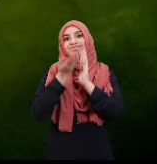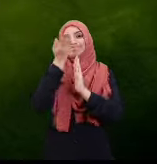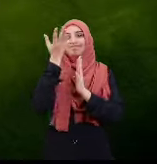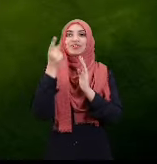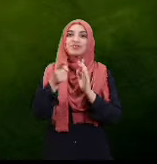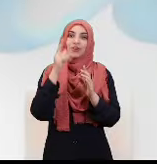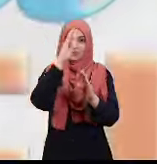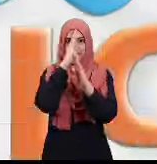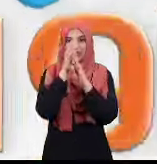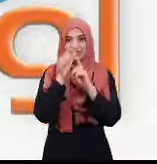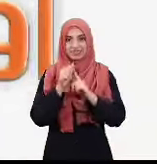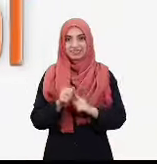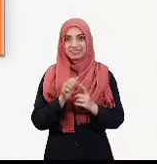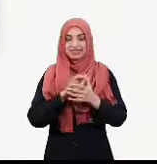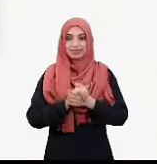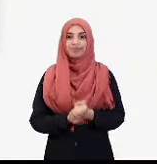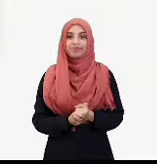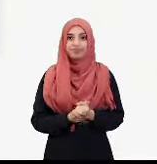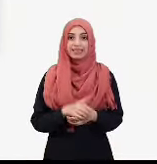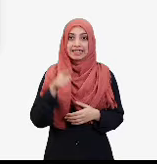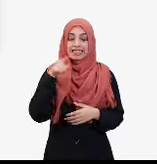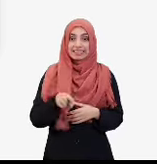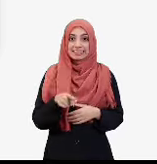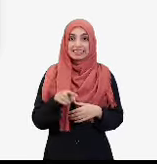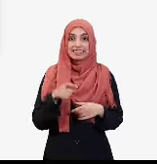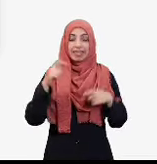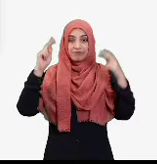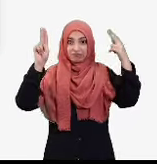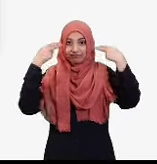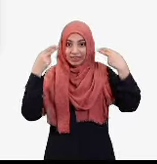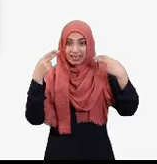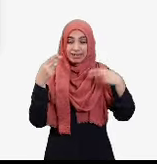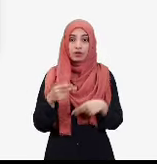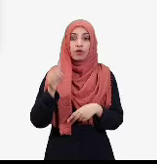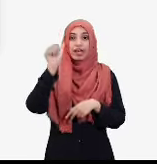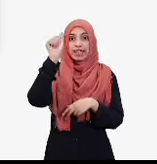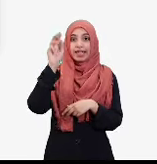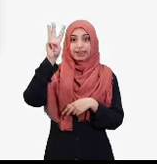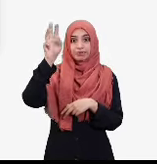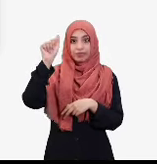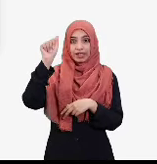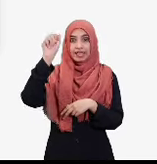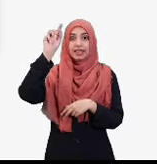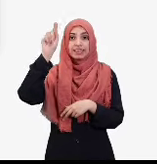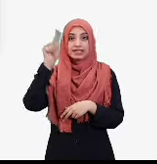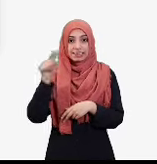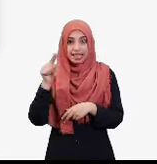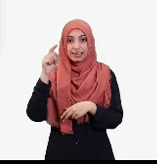ये पैगाम आवाज़ दो प्रोग्राम की जानिब से दिया जा रहा है।